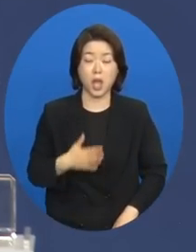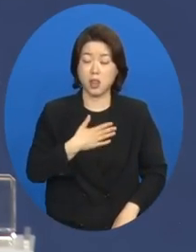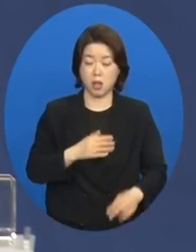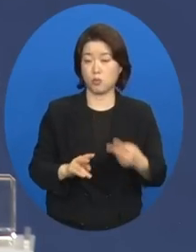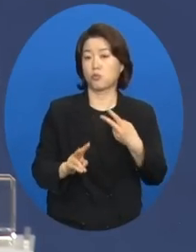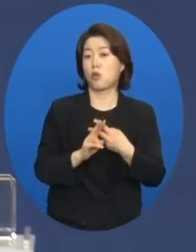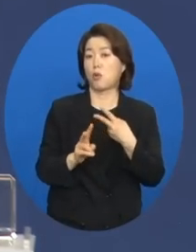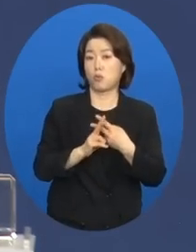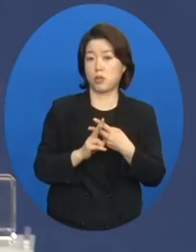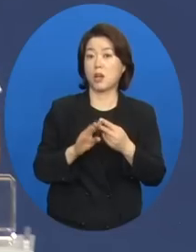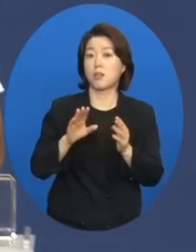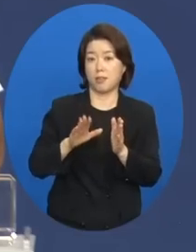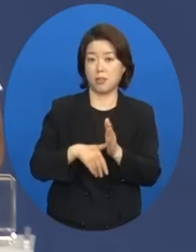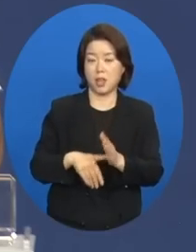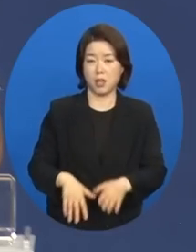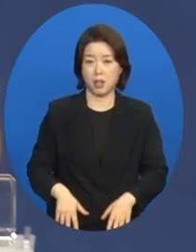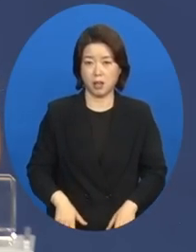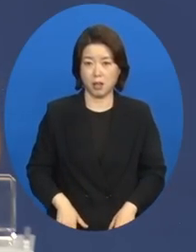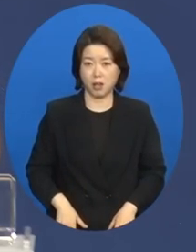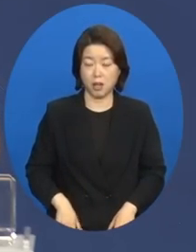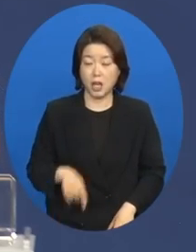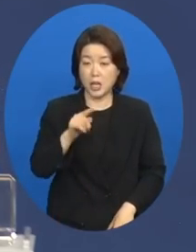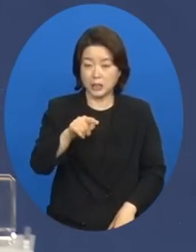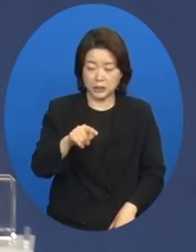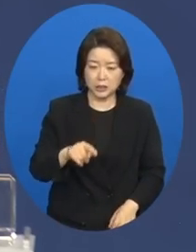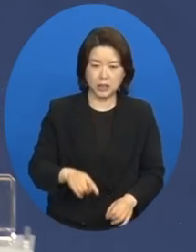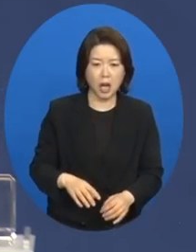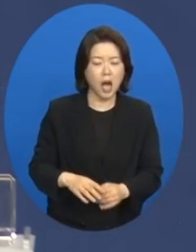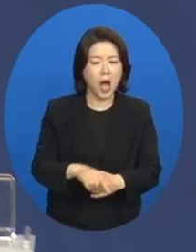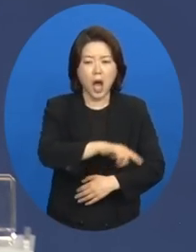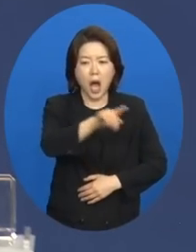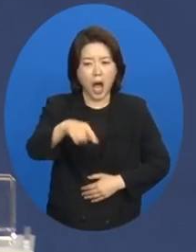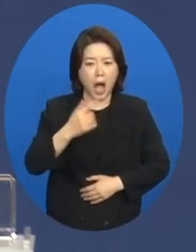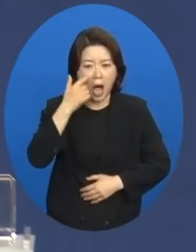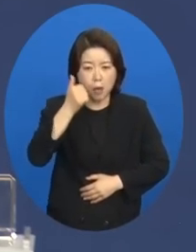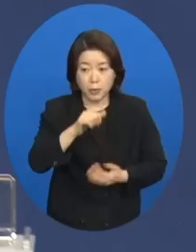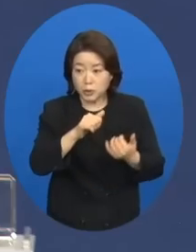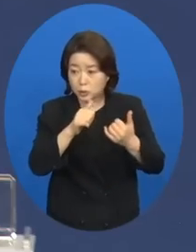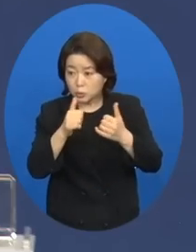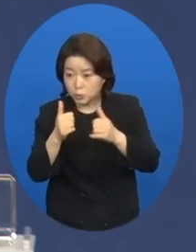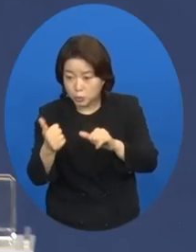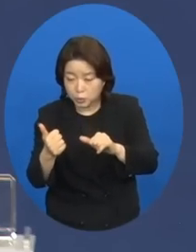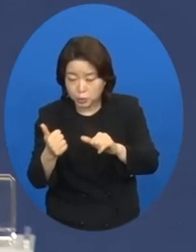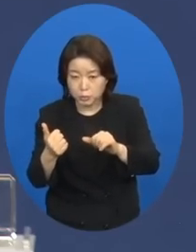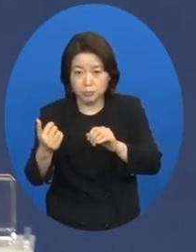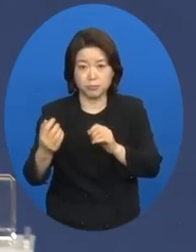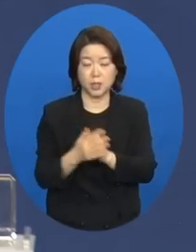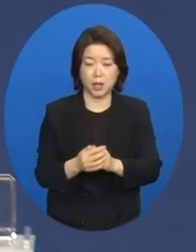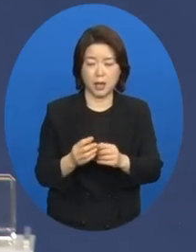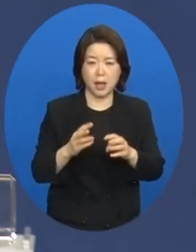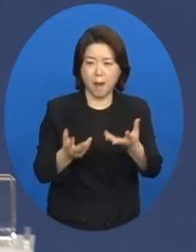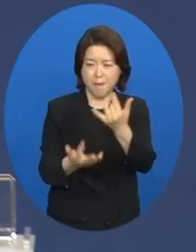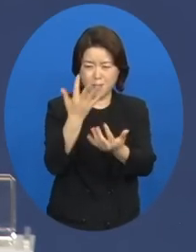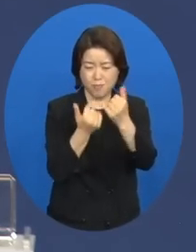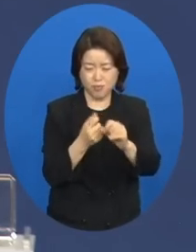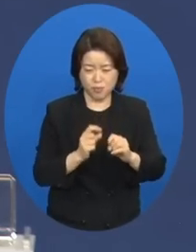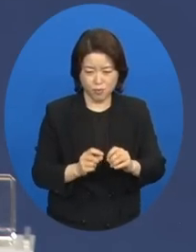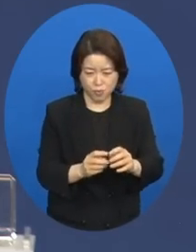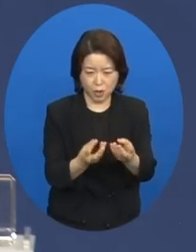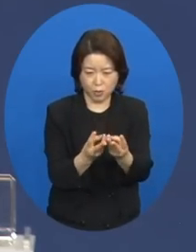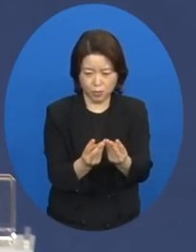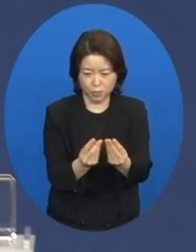때였어요. 벽제 화장터에서 아버지의 죽음을 맞이하고 유골함 들고 그 으슬으슬한 추운